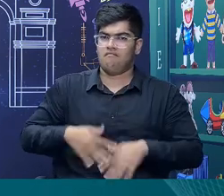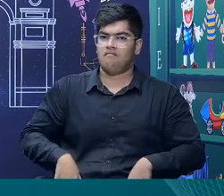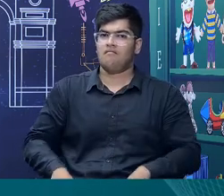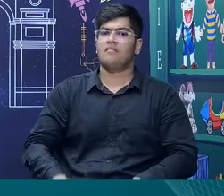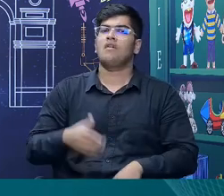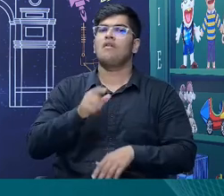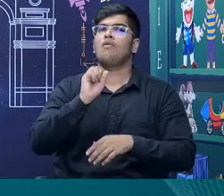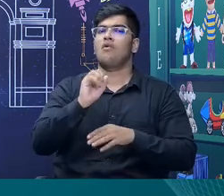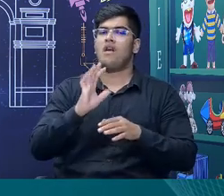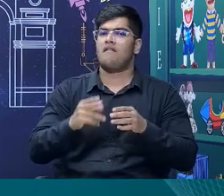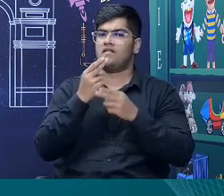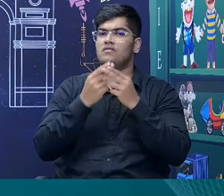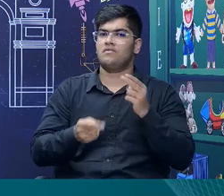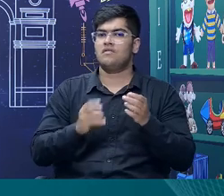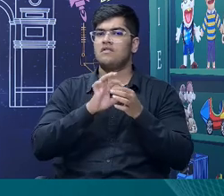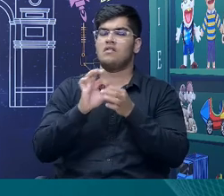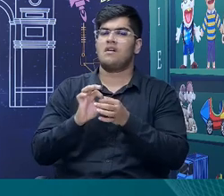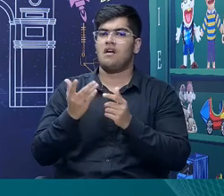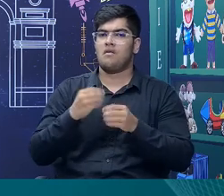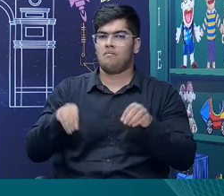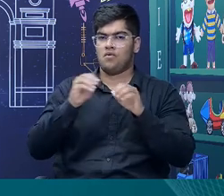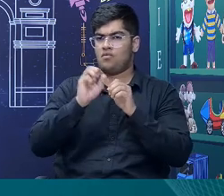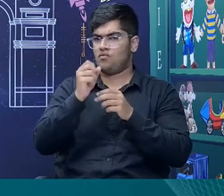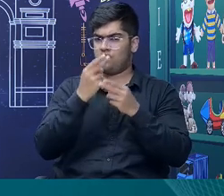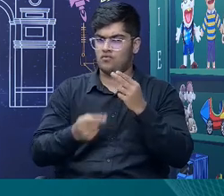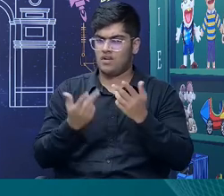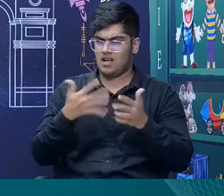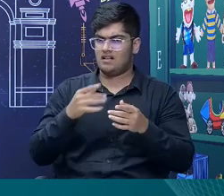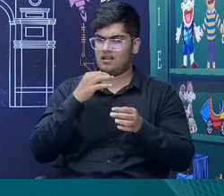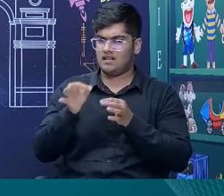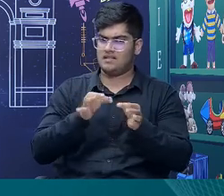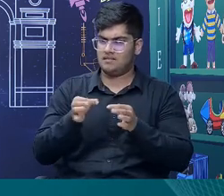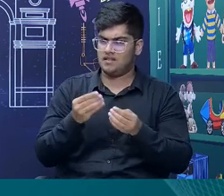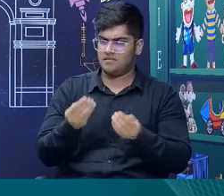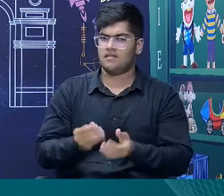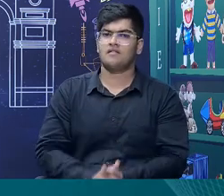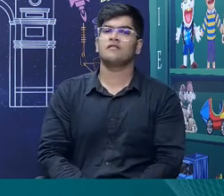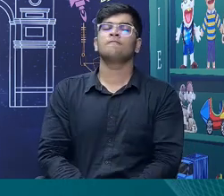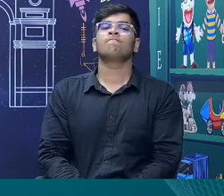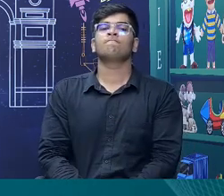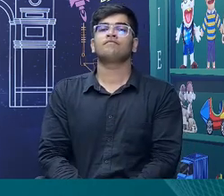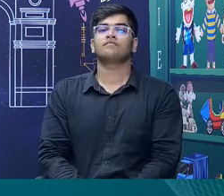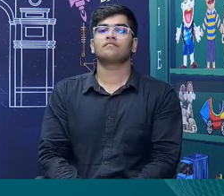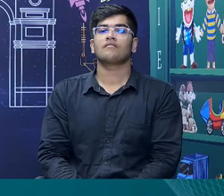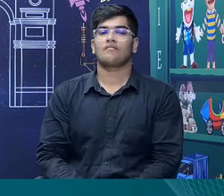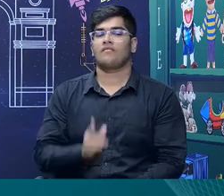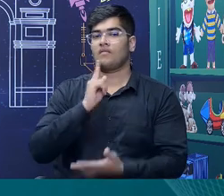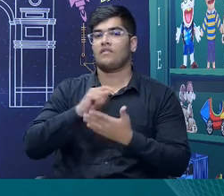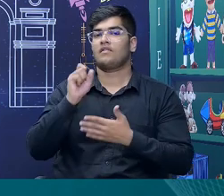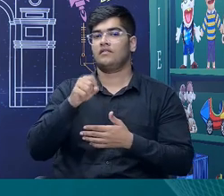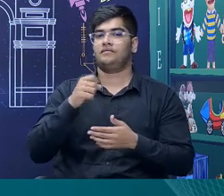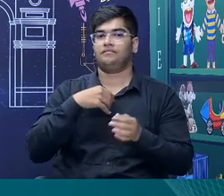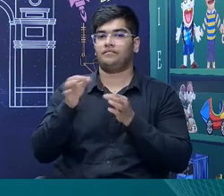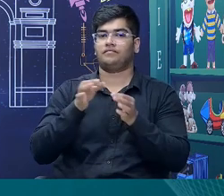है बिल्कुल और उनके बड़े में कुछ कहानी है ऐसी जो आप बताना चाहेंगे बिल्कुल सही तो ये जानना बहुत